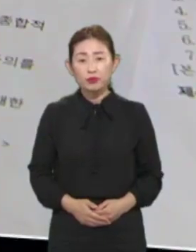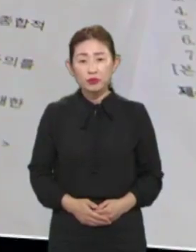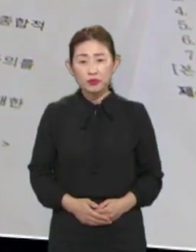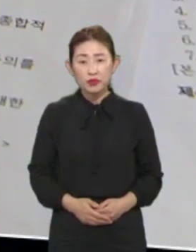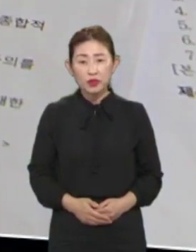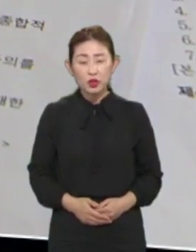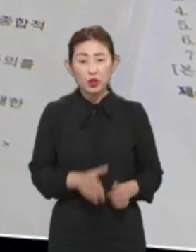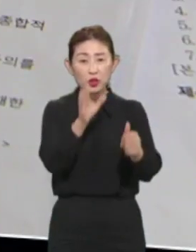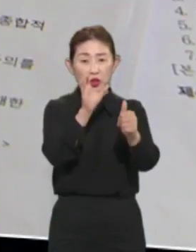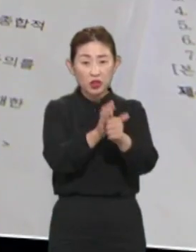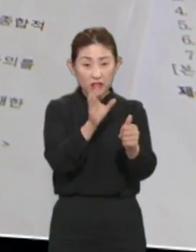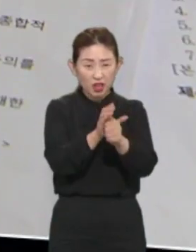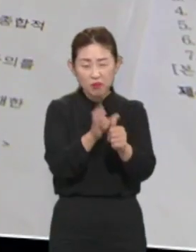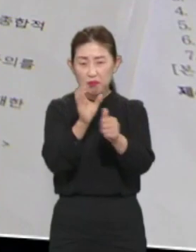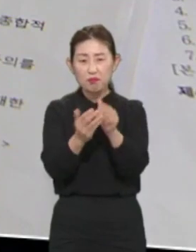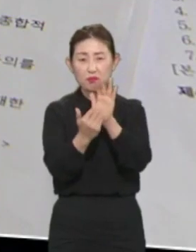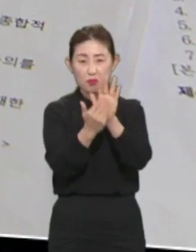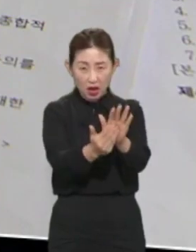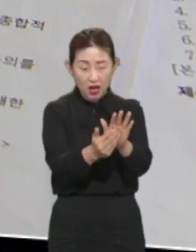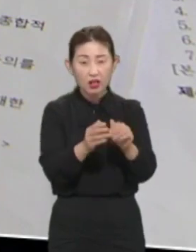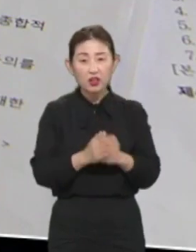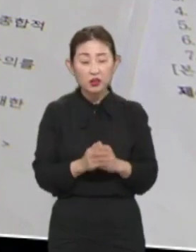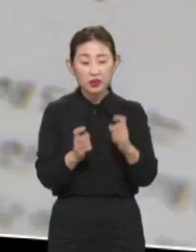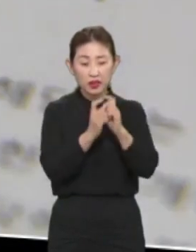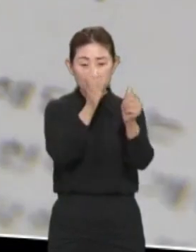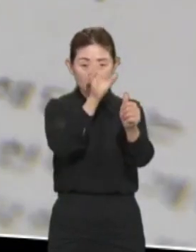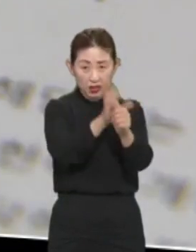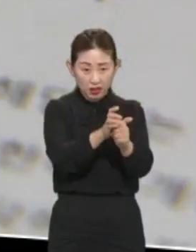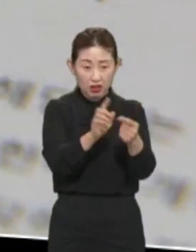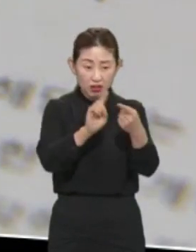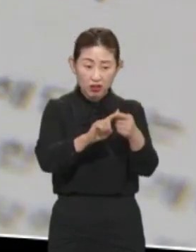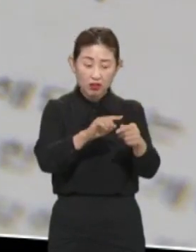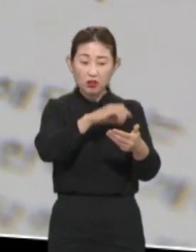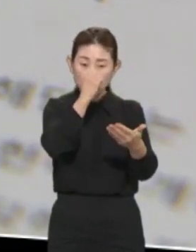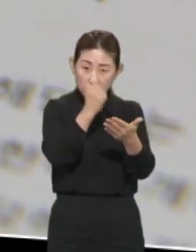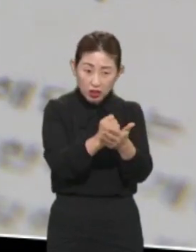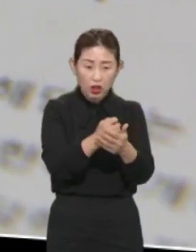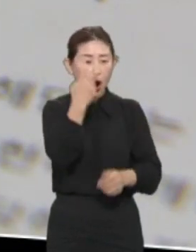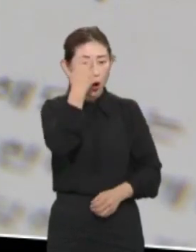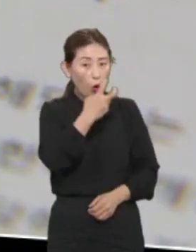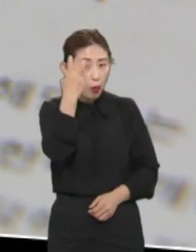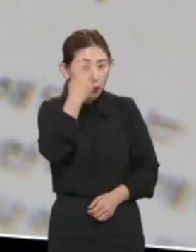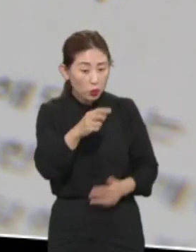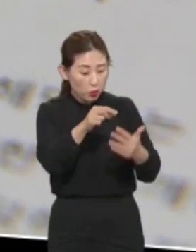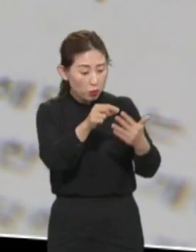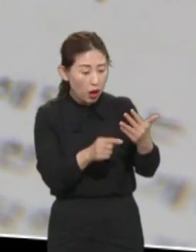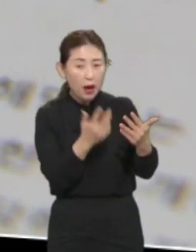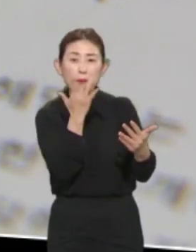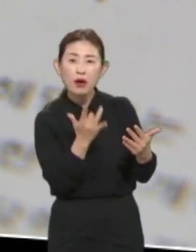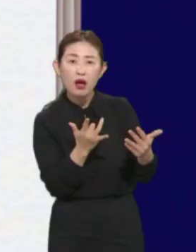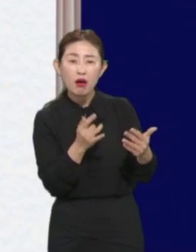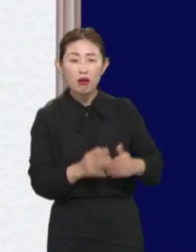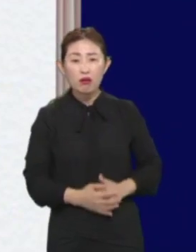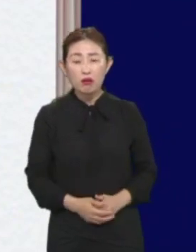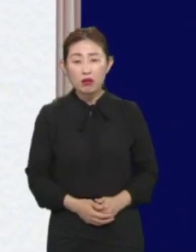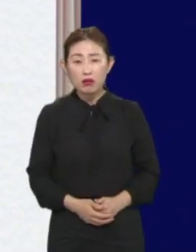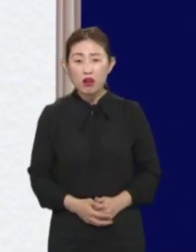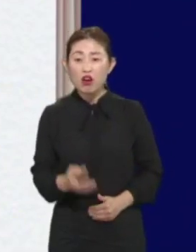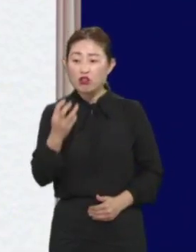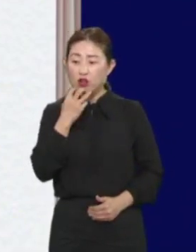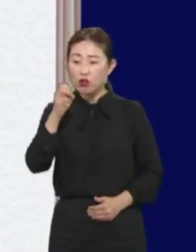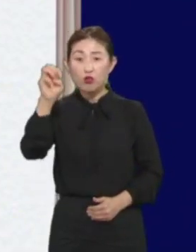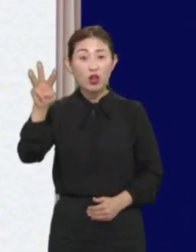우선 위탁의 남발을 막기 위해 이 사업이 민간에 위탁하는 것이 적합한지 검토하는 조항조차 빠져 있습니다.